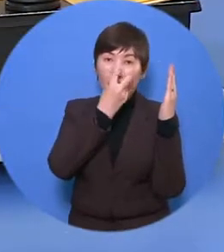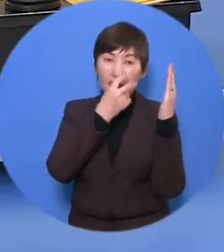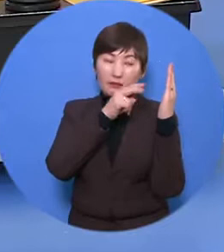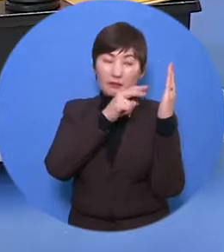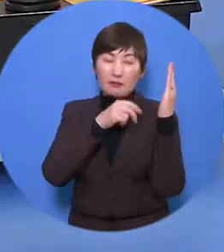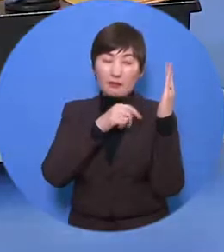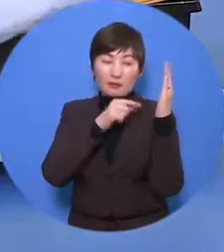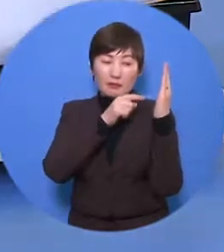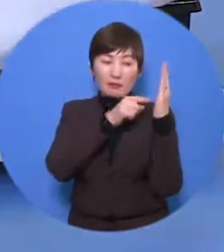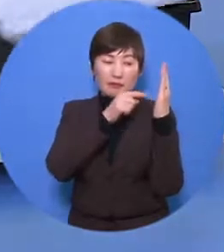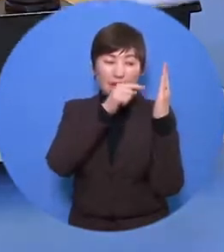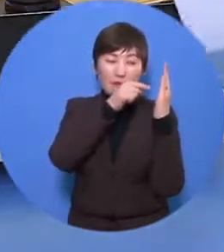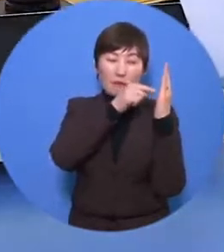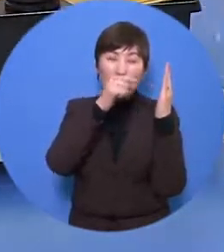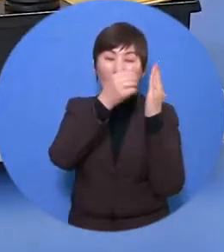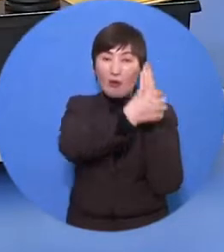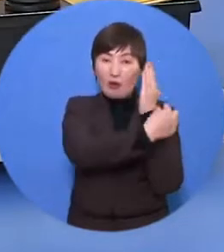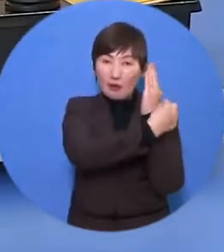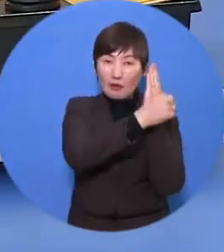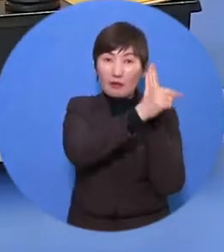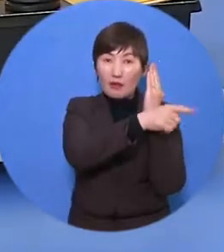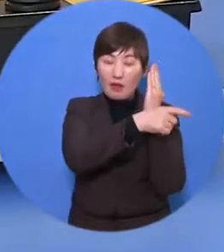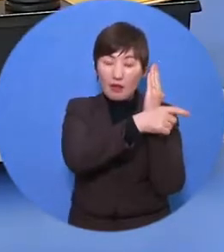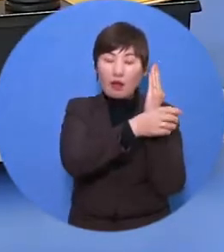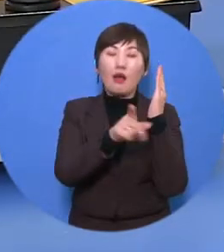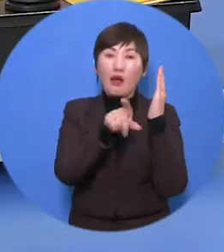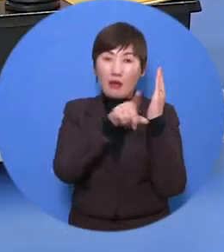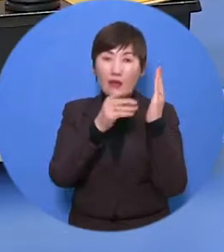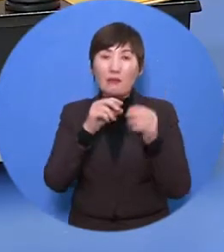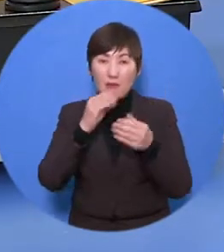Тэр цаана байгаа бэрс бас хөдлөөд байна уу?